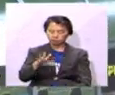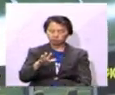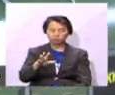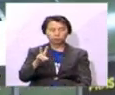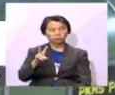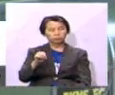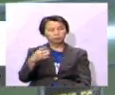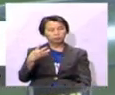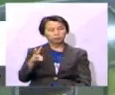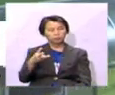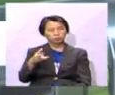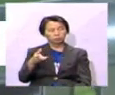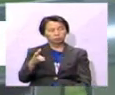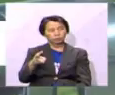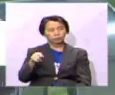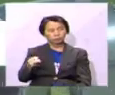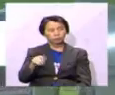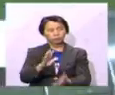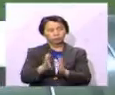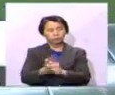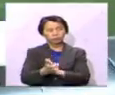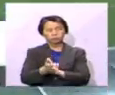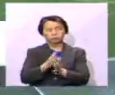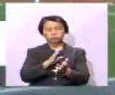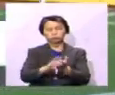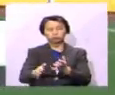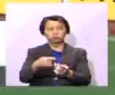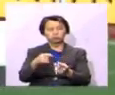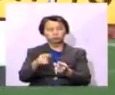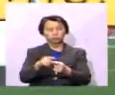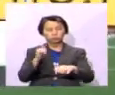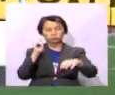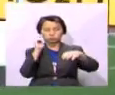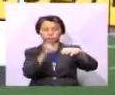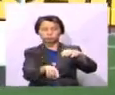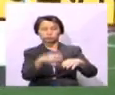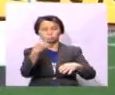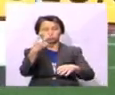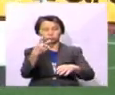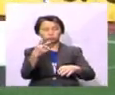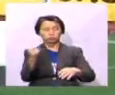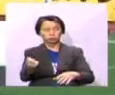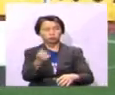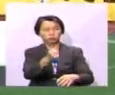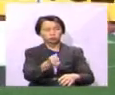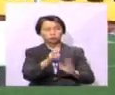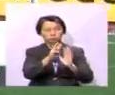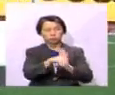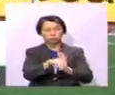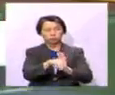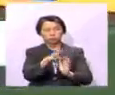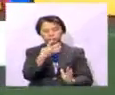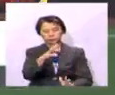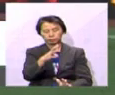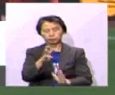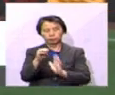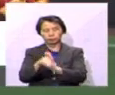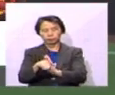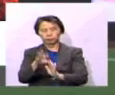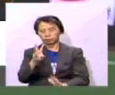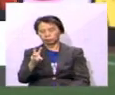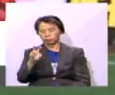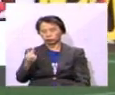2016, Rafael Ramazzotti menjadi pemusnah apabila menjaringkan 2 gol masing-masing pada minit ke-14 dan